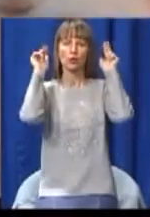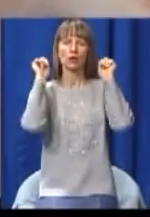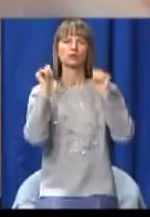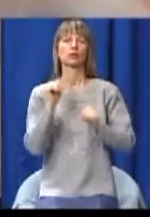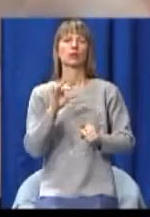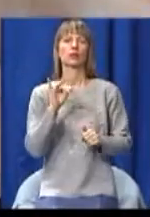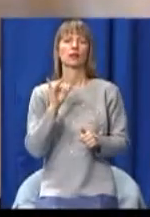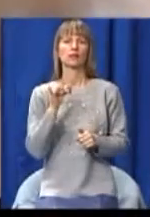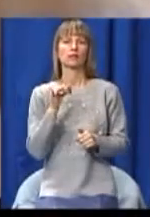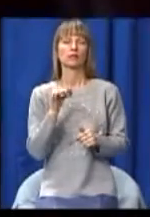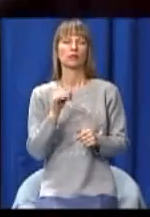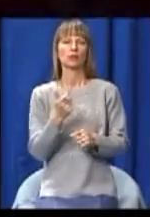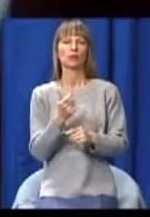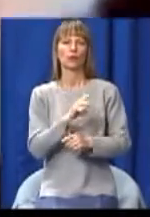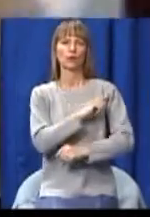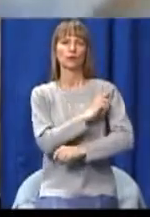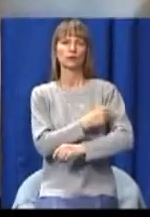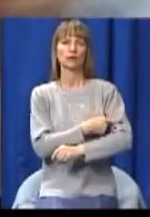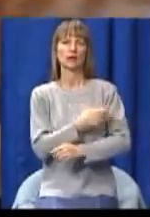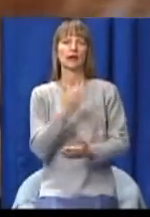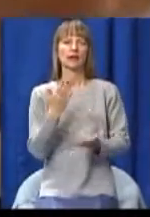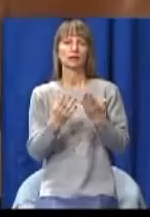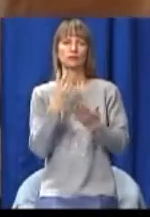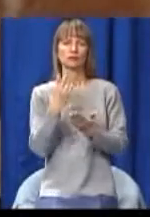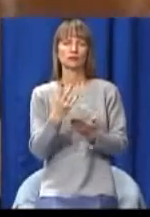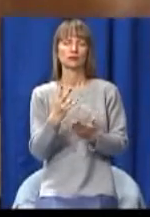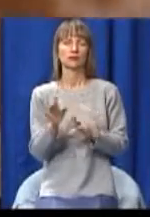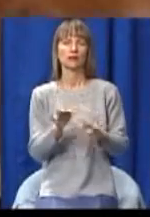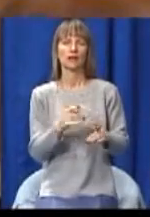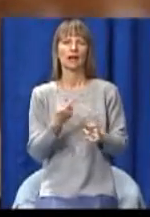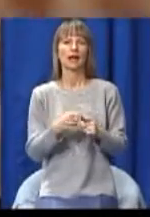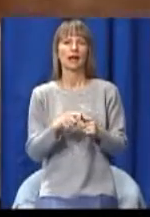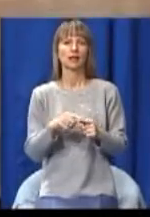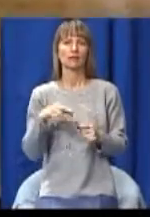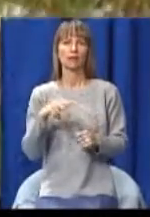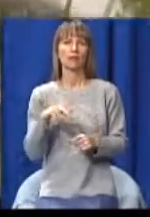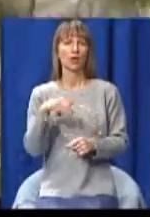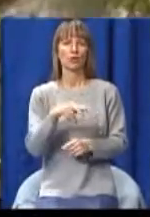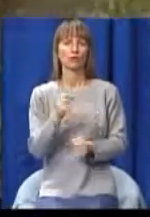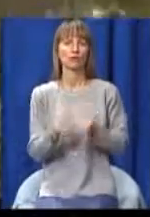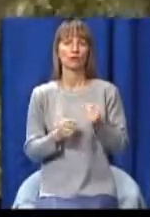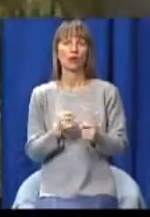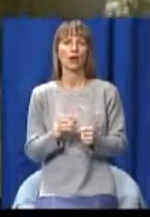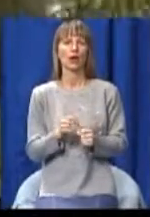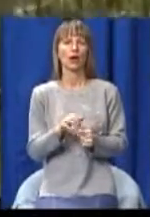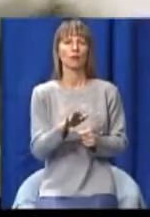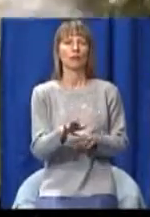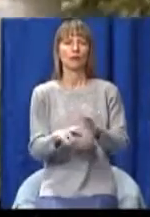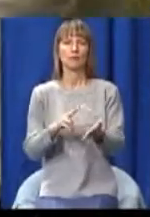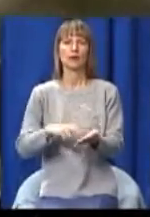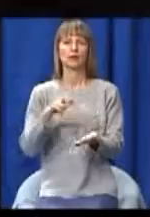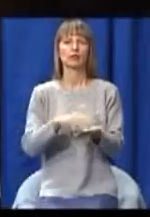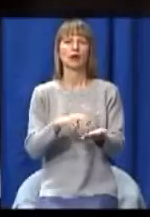порівняння посилюється, якщо подивитися на рухи менкса. Ці тваринки не ходять і не бігають, а пересуваються